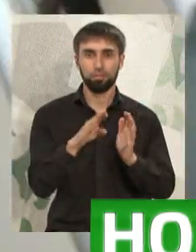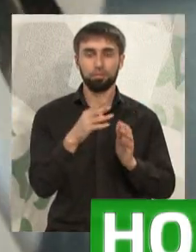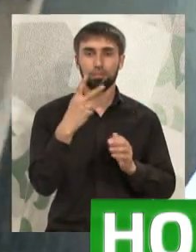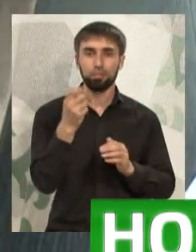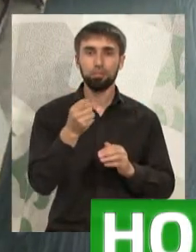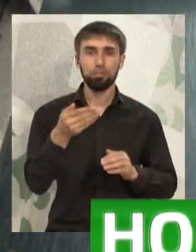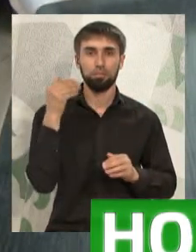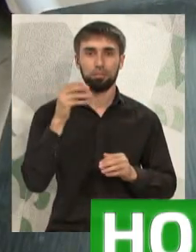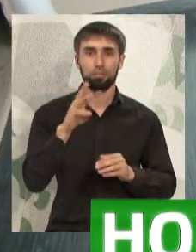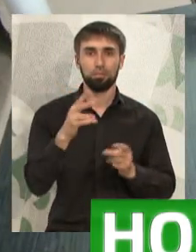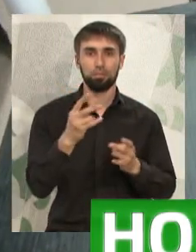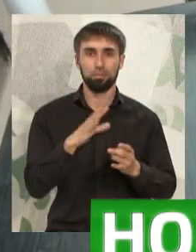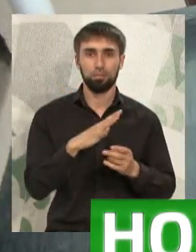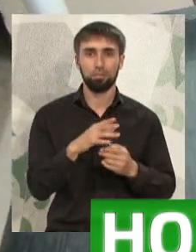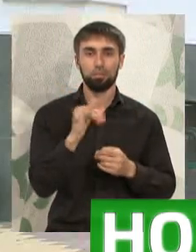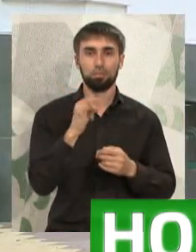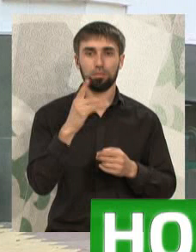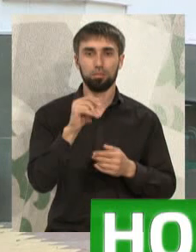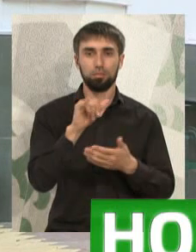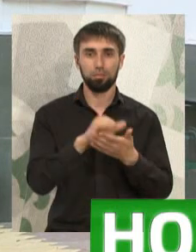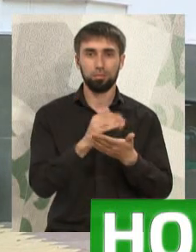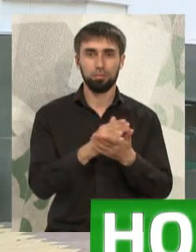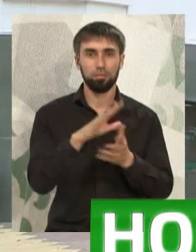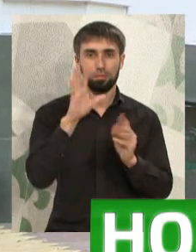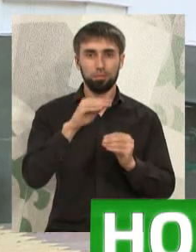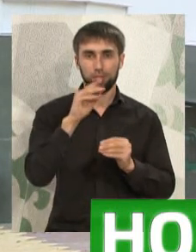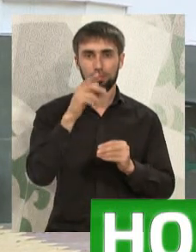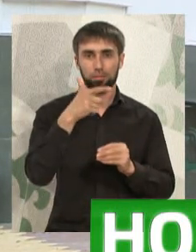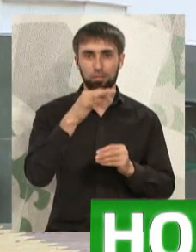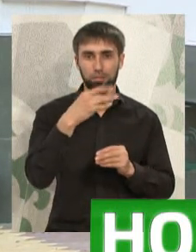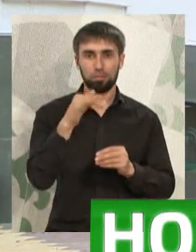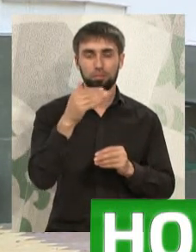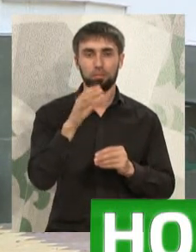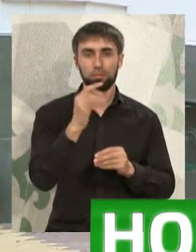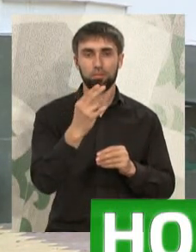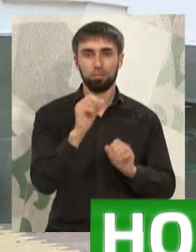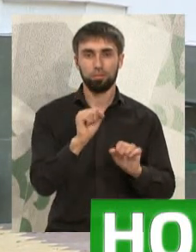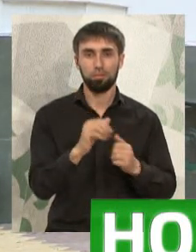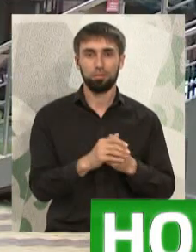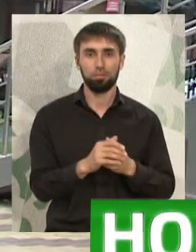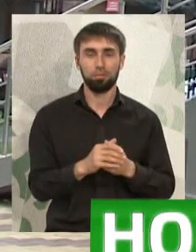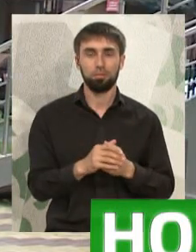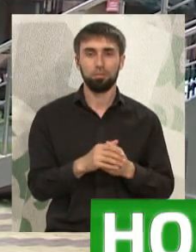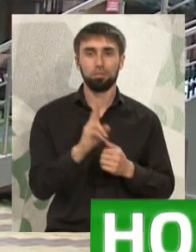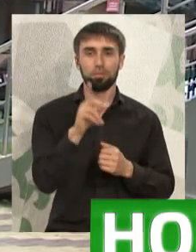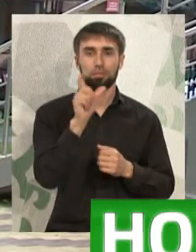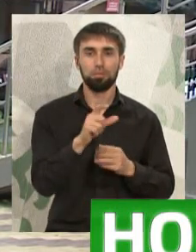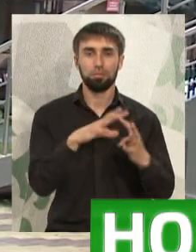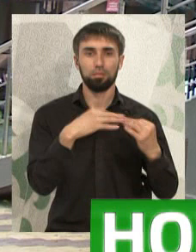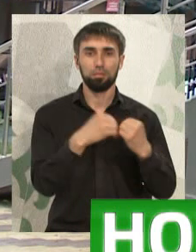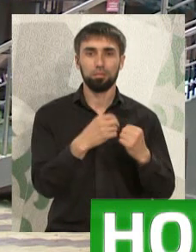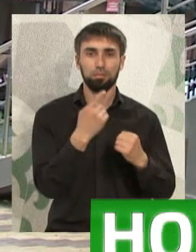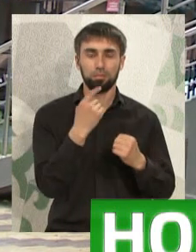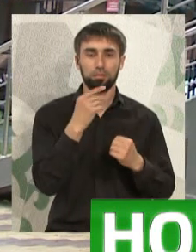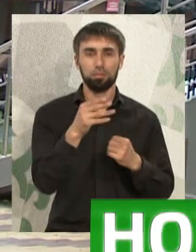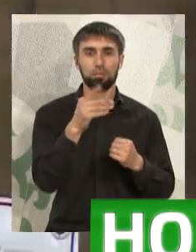положено. Специальные урны установлены во всех городских и районных отделах соцзащиты. Пособие предоставляется малоимущим семьям, чей среднедушевой